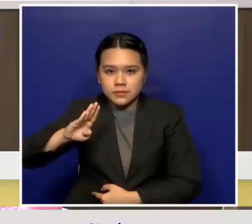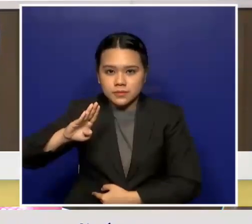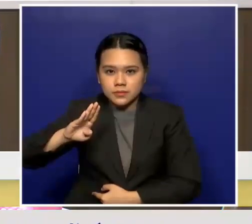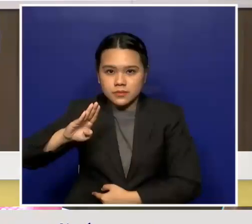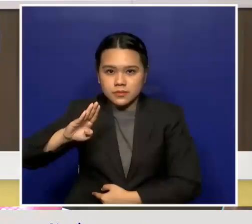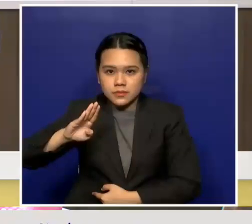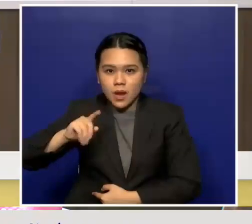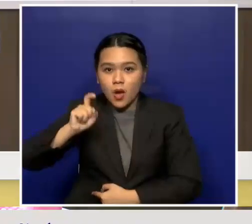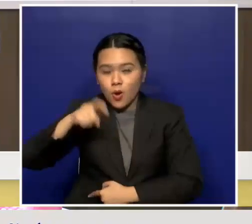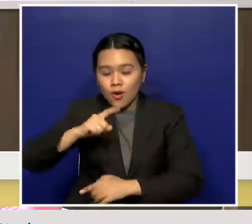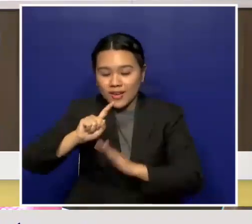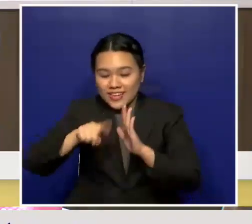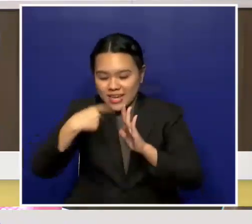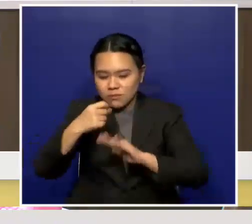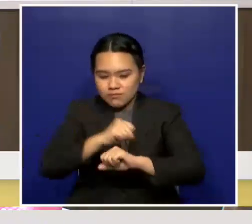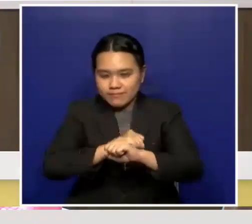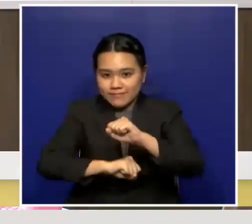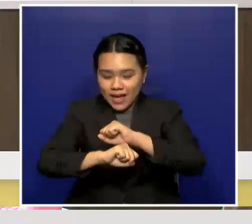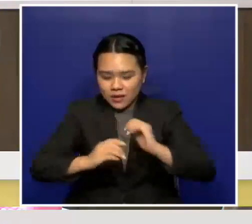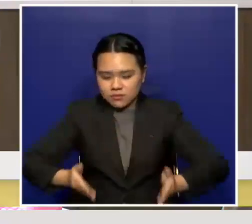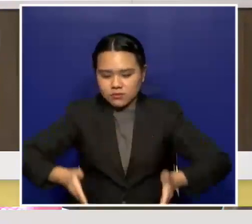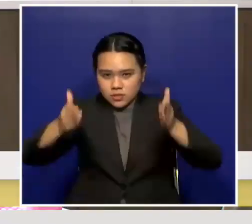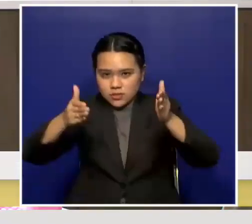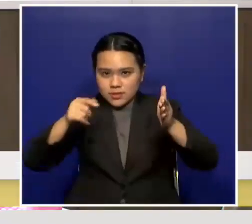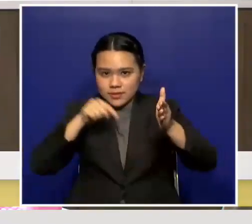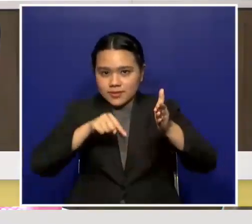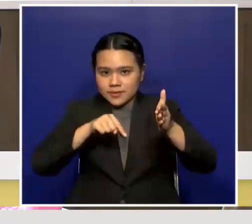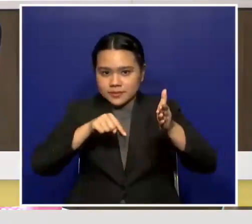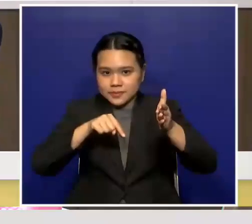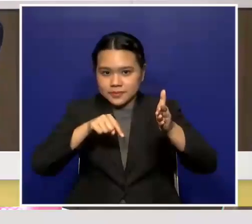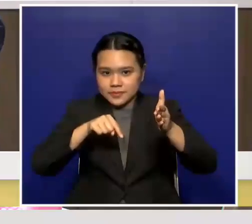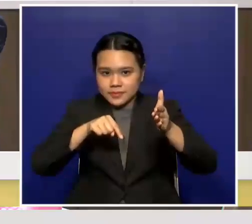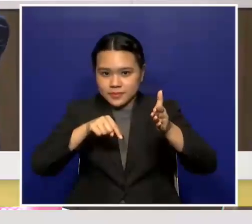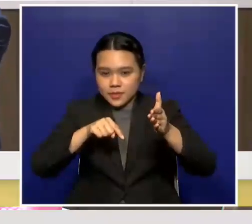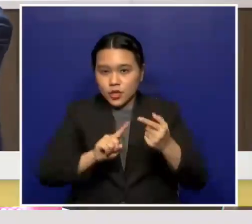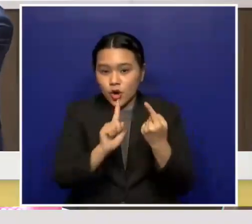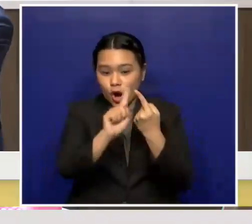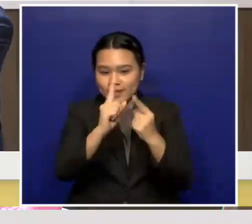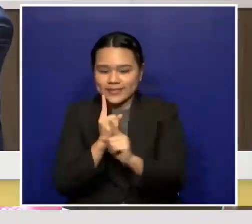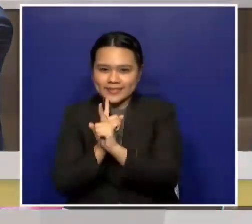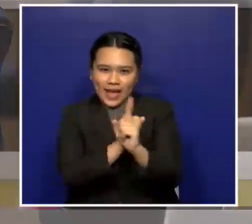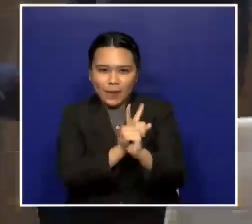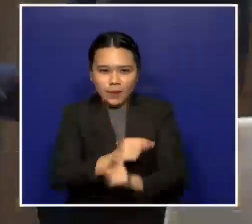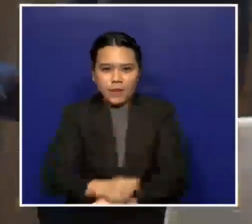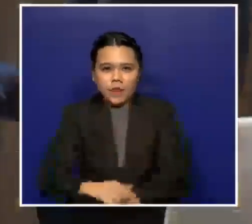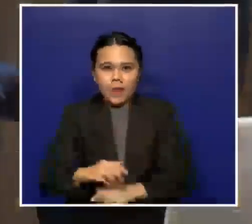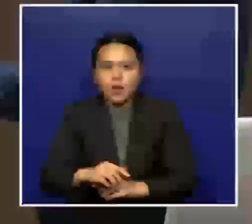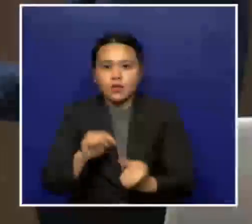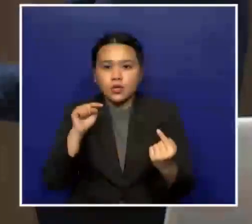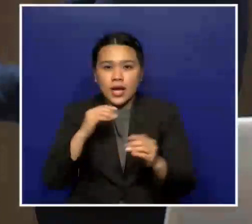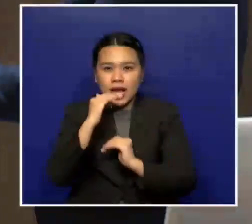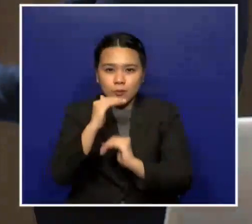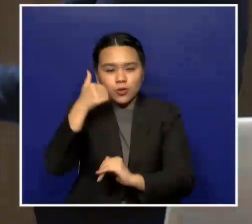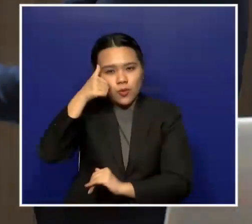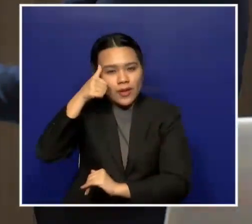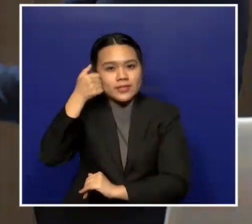เริ่มลงมือก่อสร้างอาคารและสิ่งปลูกสร้างตามข้อ1ภายใน15วันนะ